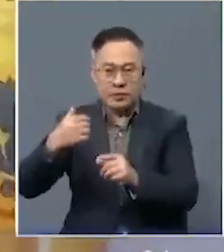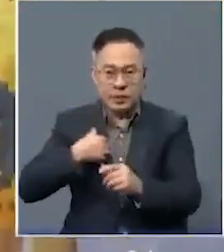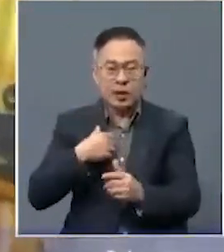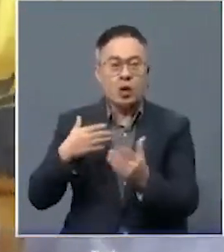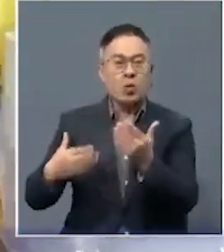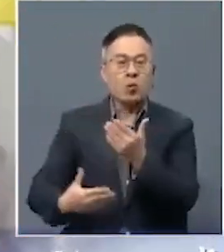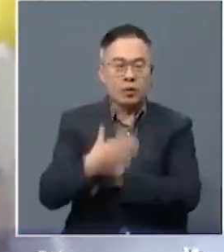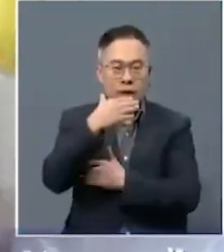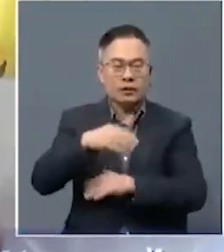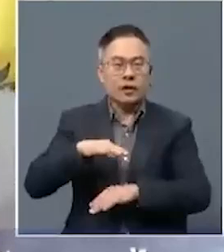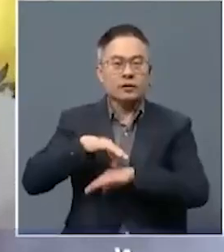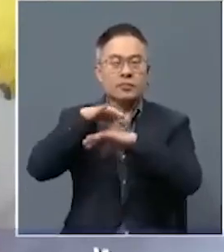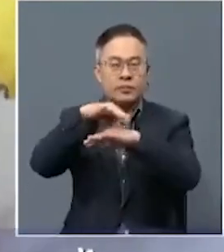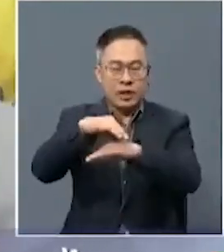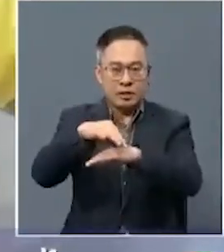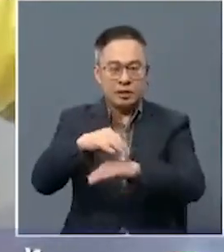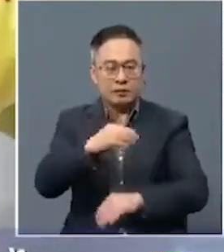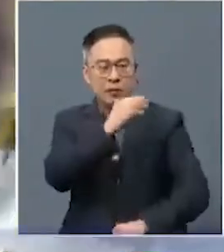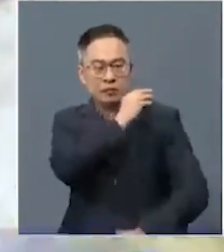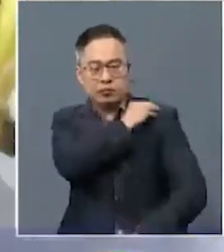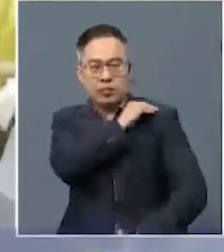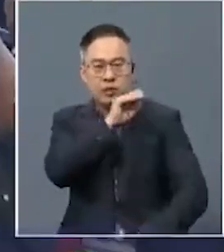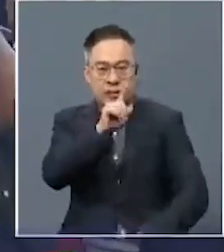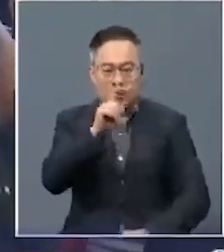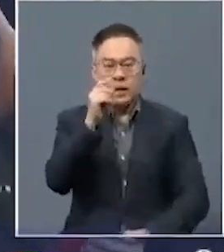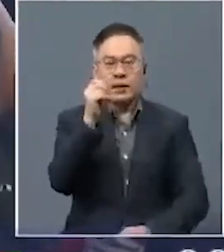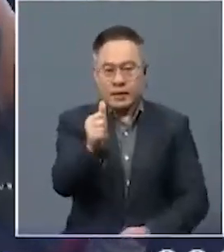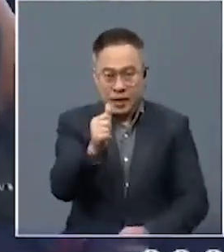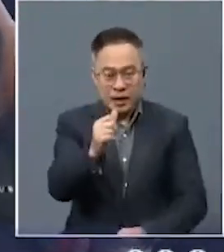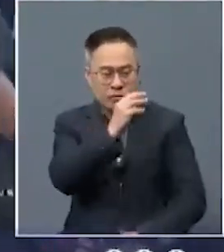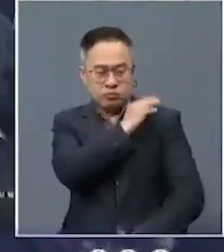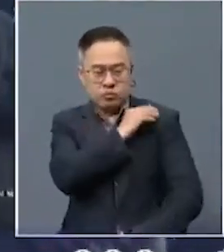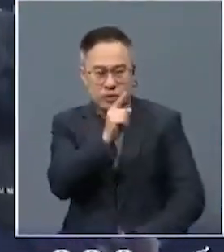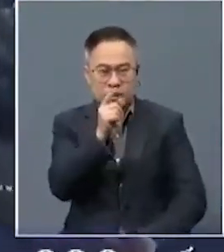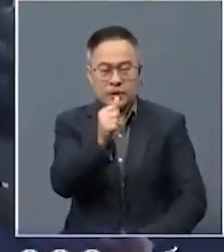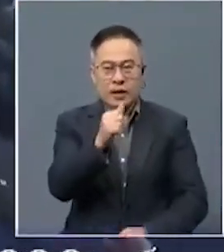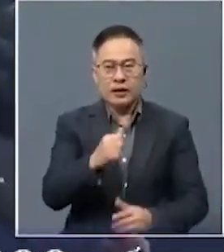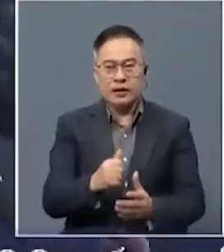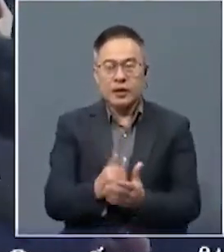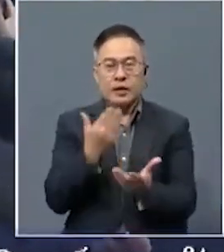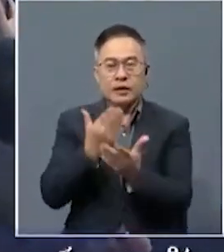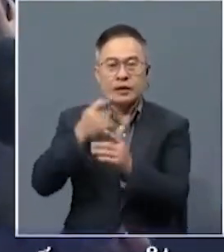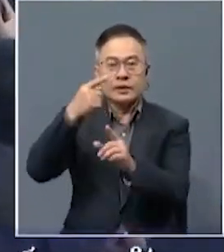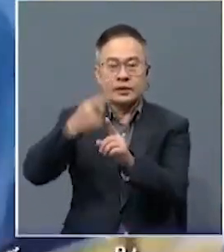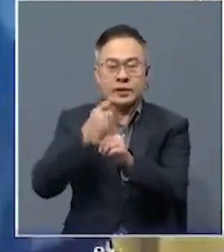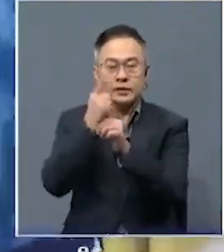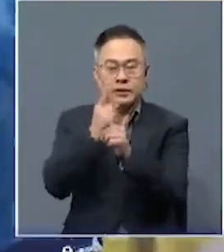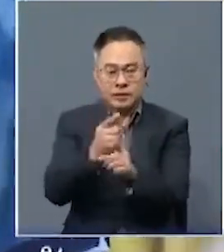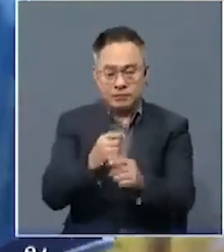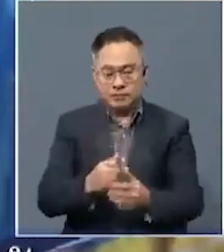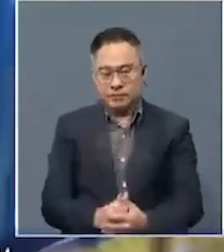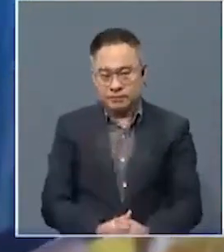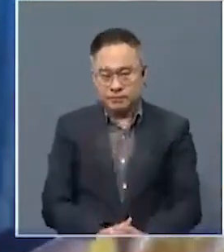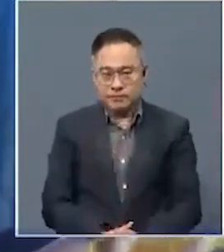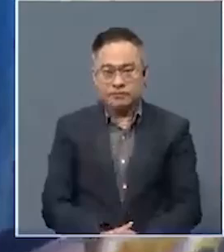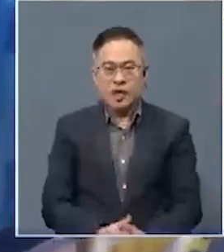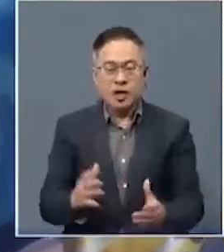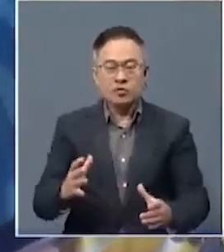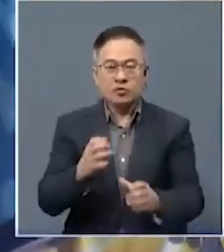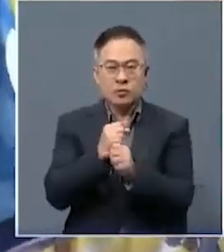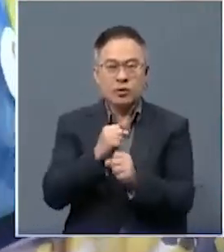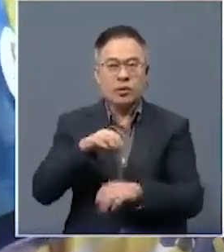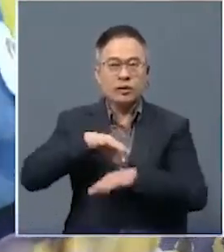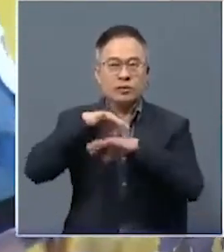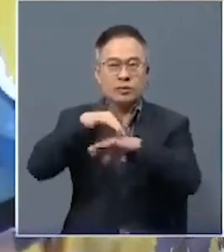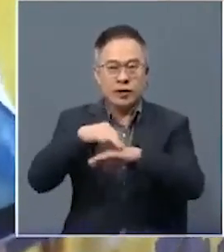สิทธิ์ได้รับการคัดเลือกเพื่อแต่งตั้งเป็นข้าราชการตำรวจชั้นสัญญาบัตรรับเงินเดือนตามคุณวุฒิได้ครับก็คือกำลังจะได้เป็นนาย